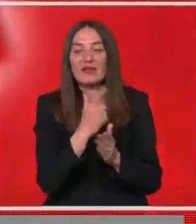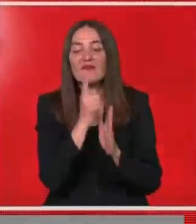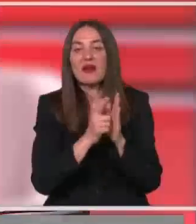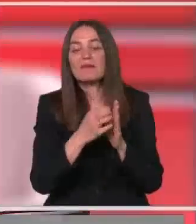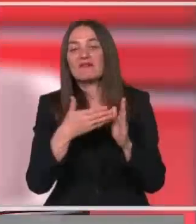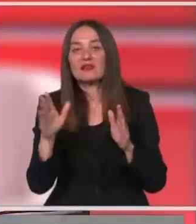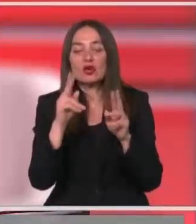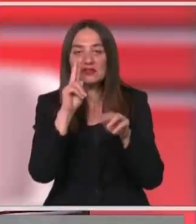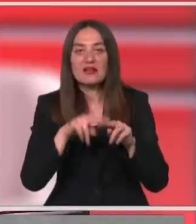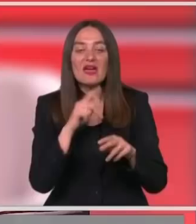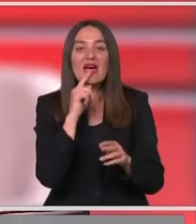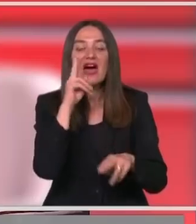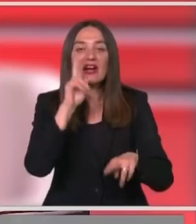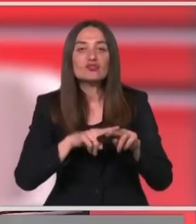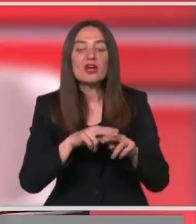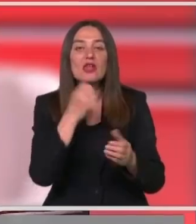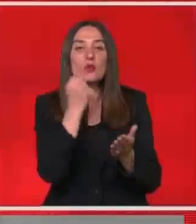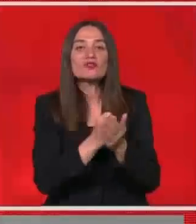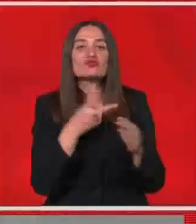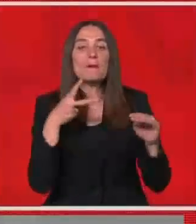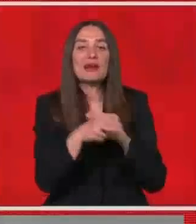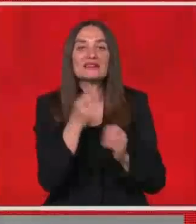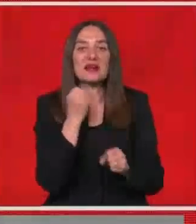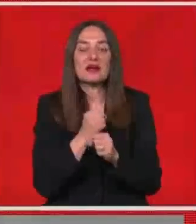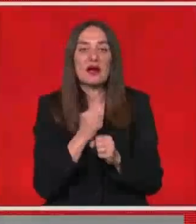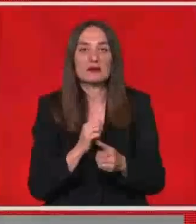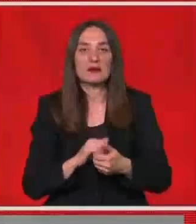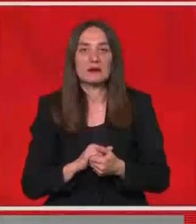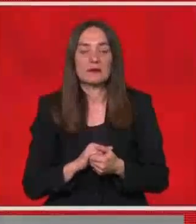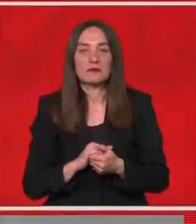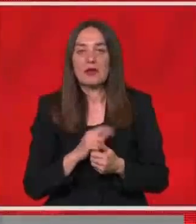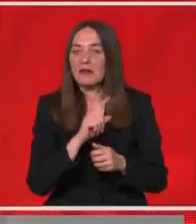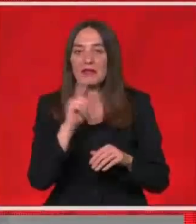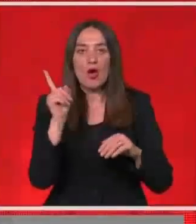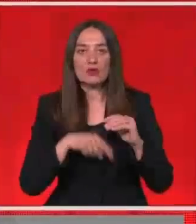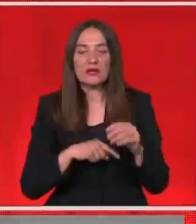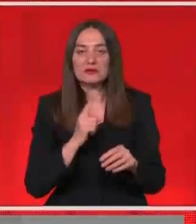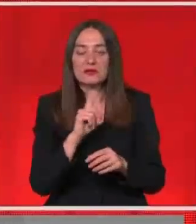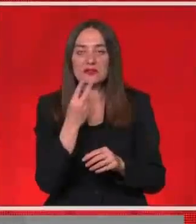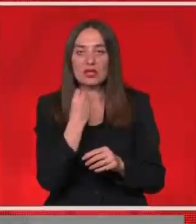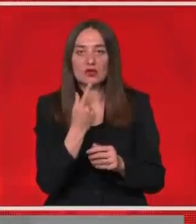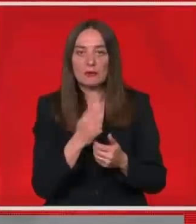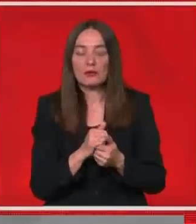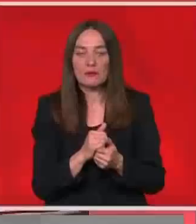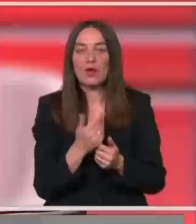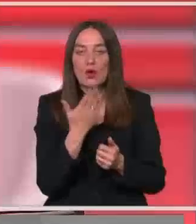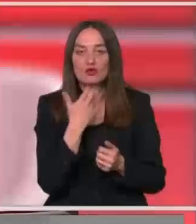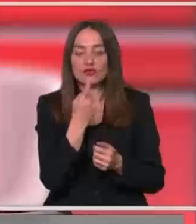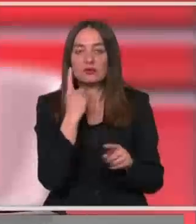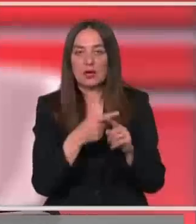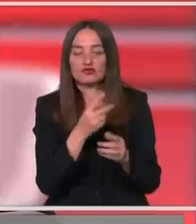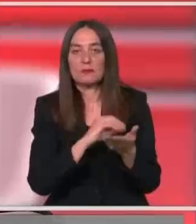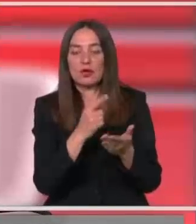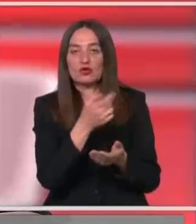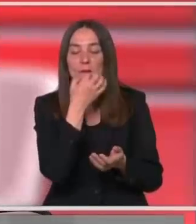zaposlene kojima je rešenjem utvrđen prestanak rada. Rešenje o prestanku rada, ne otkazu. Dakle, ajde, pa hoću da definišete, pa to